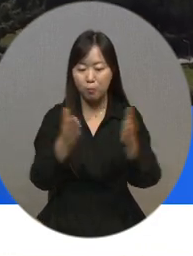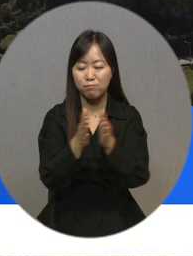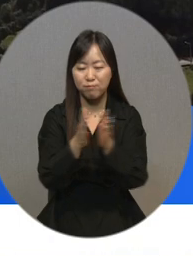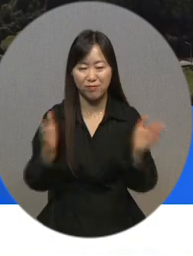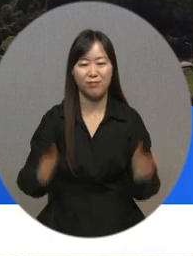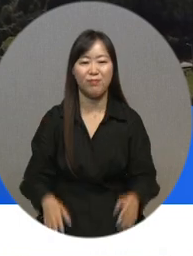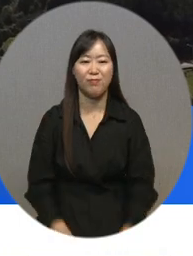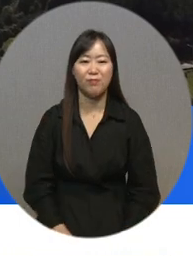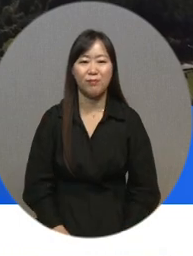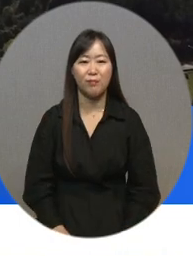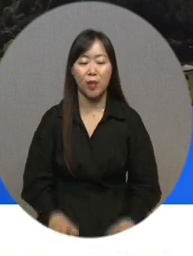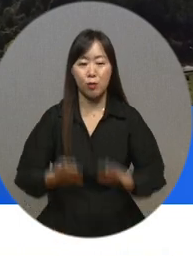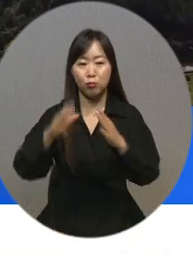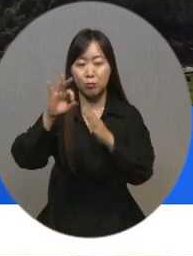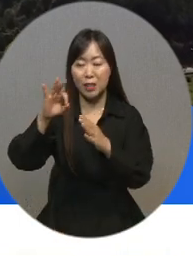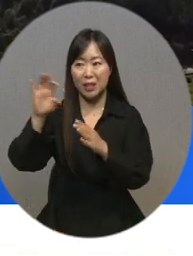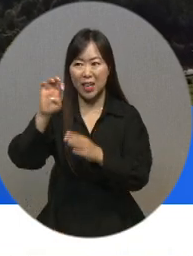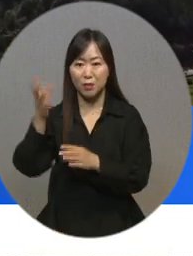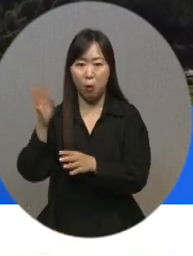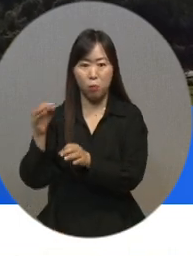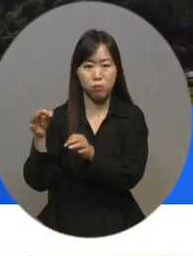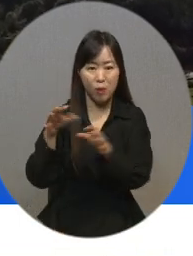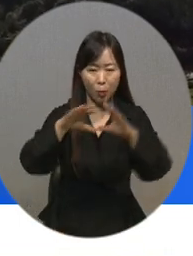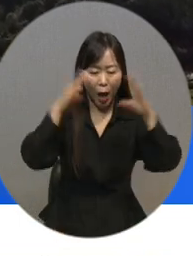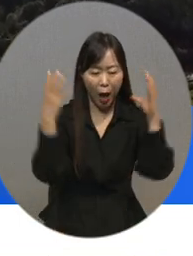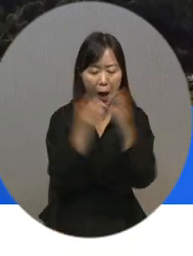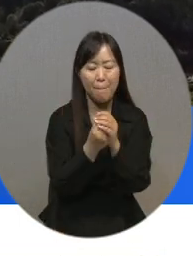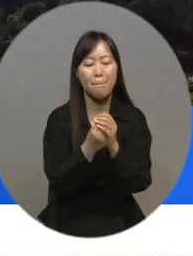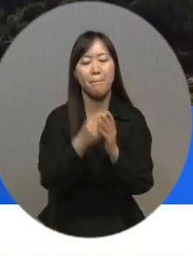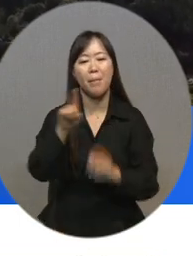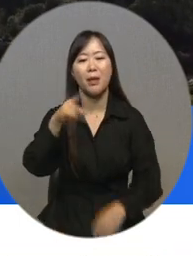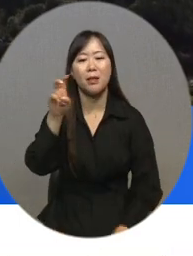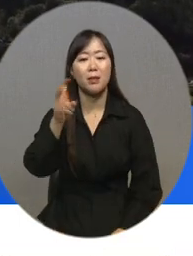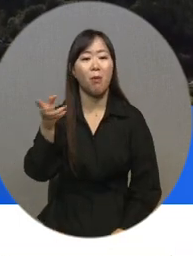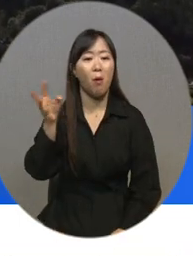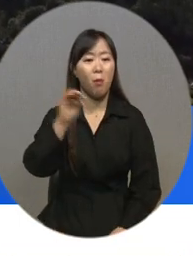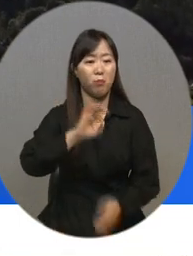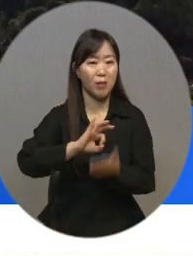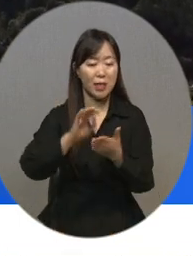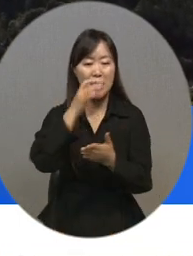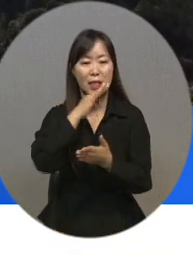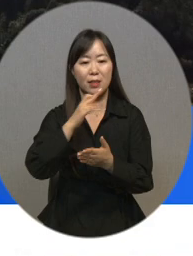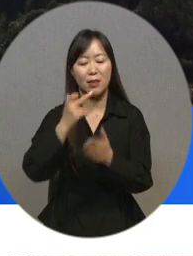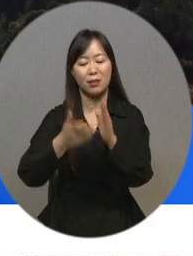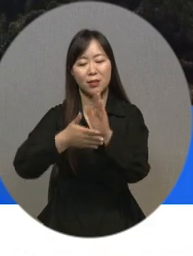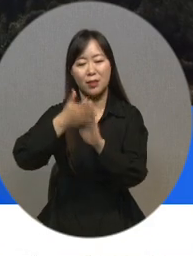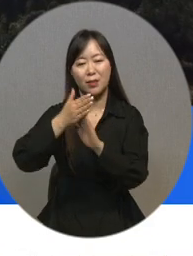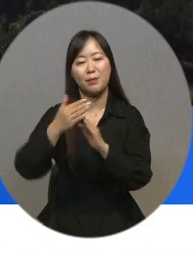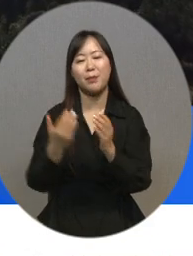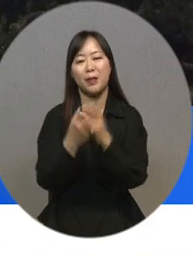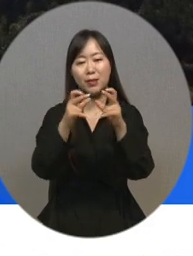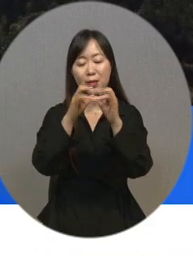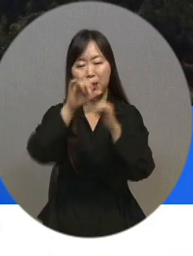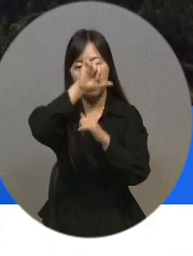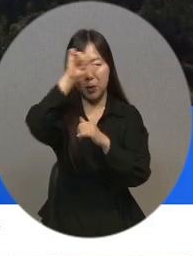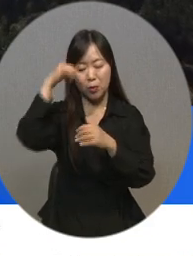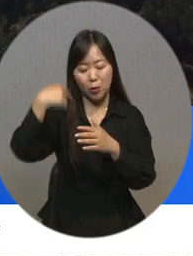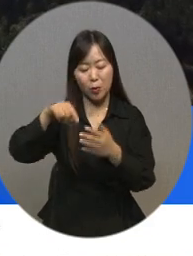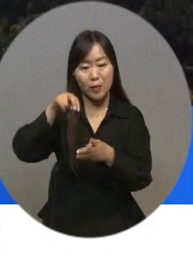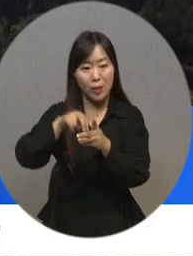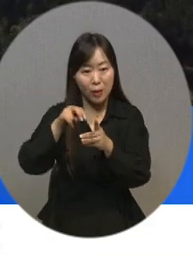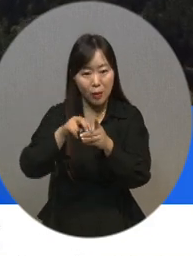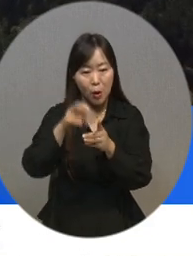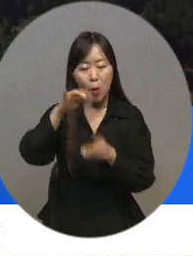들어갔습니다 국비 40억 원을 포함해 모두 120억 원이 투입되는 익산시 발달 장애인 평생 교육센터는